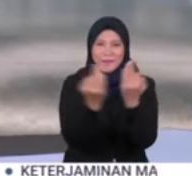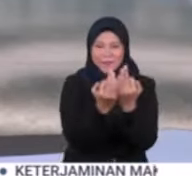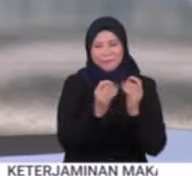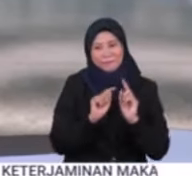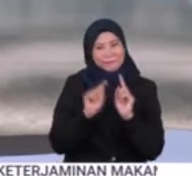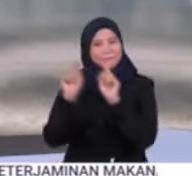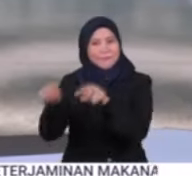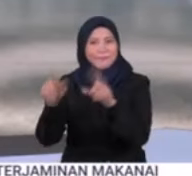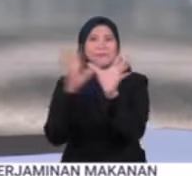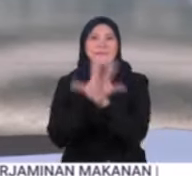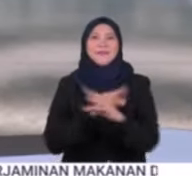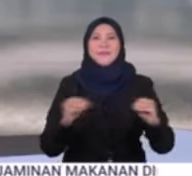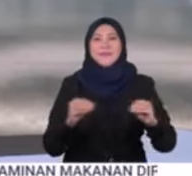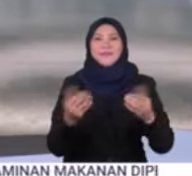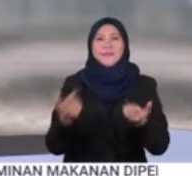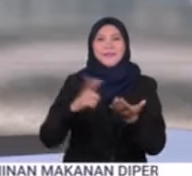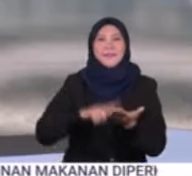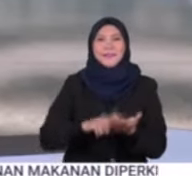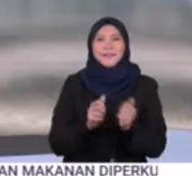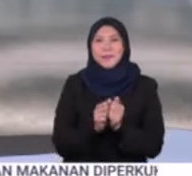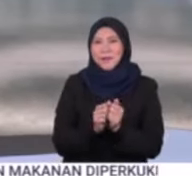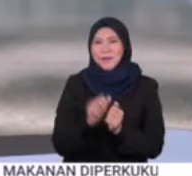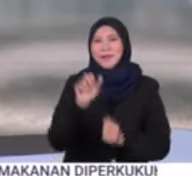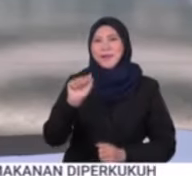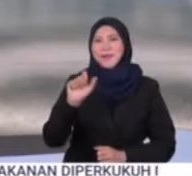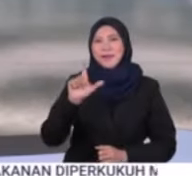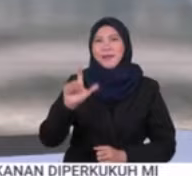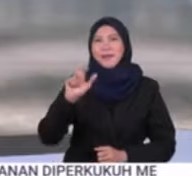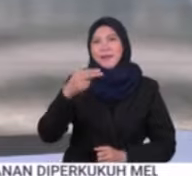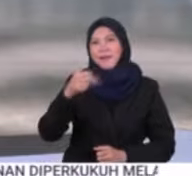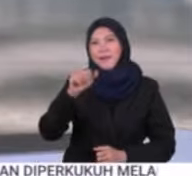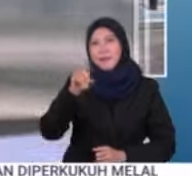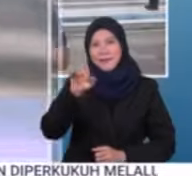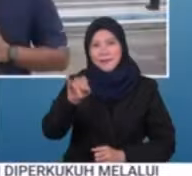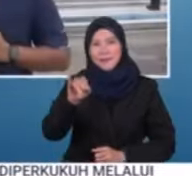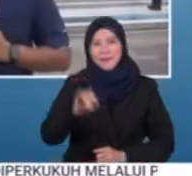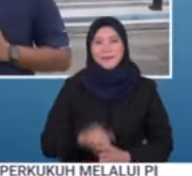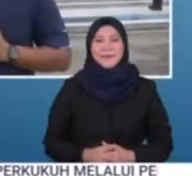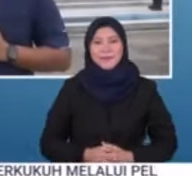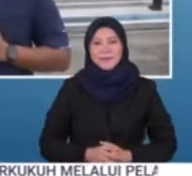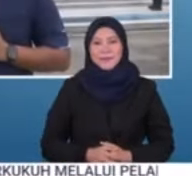untuk rinciannya kita terus saja bersama Muhammad al-hadi Islam